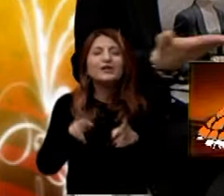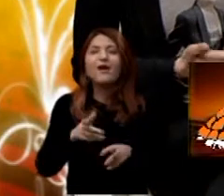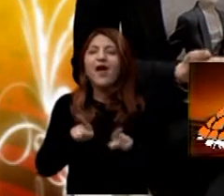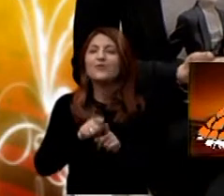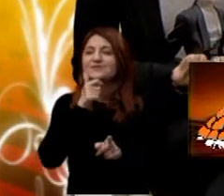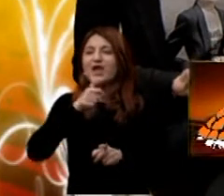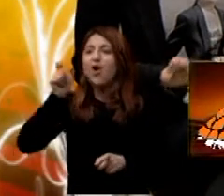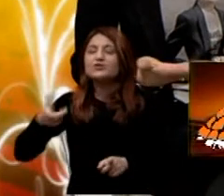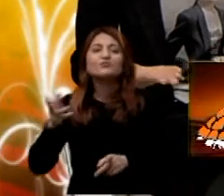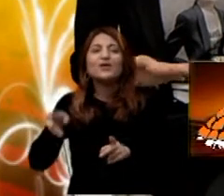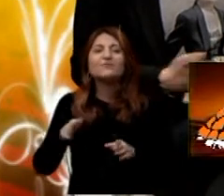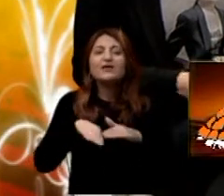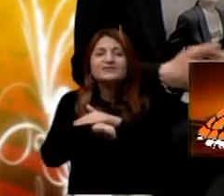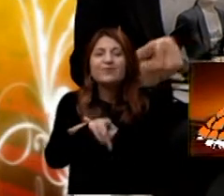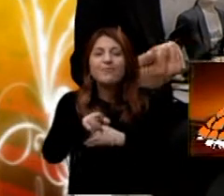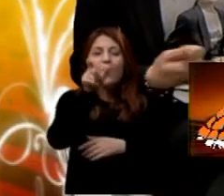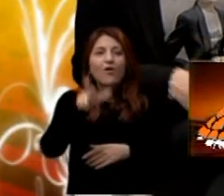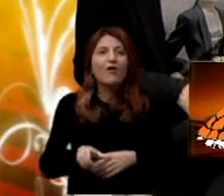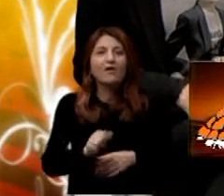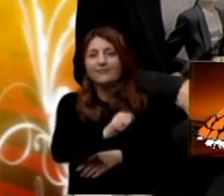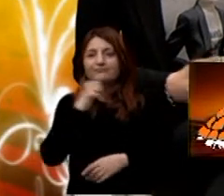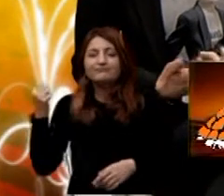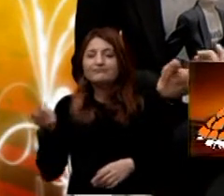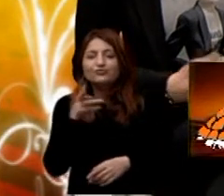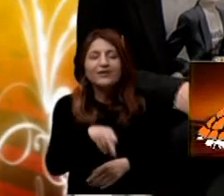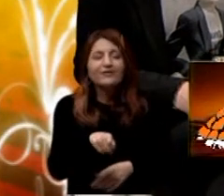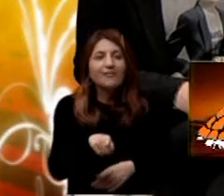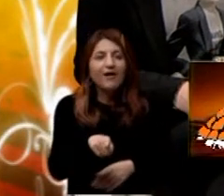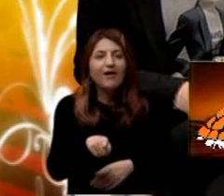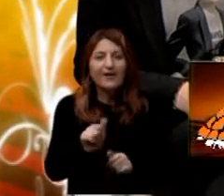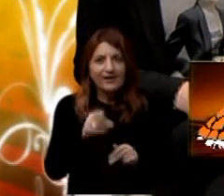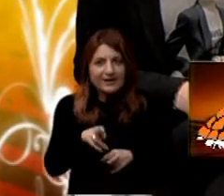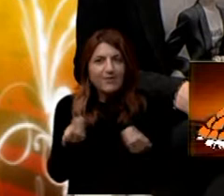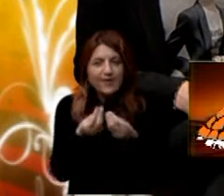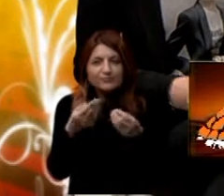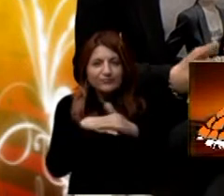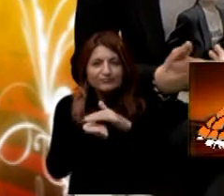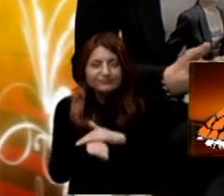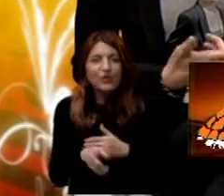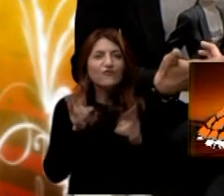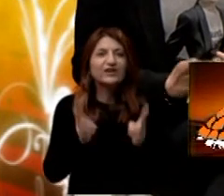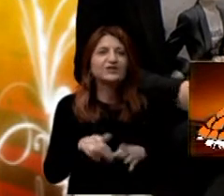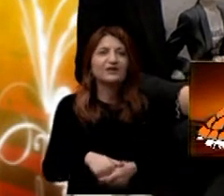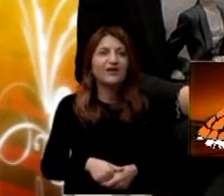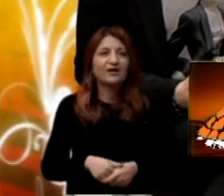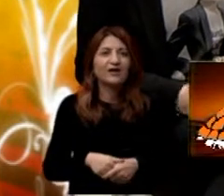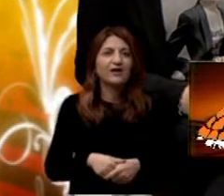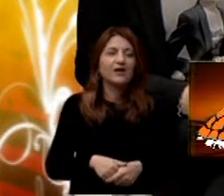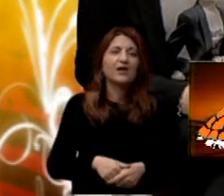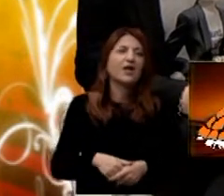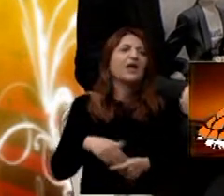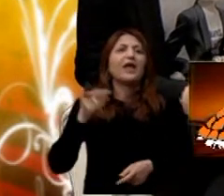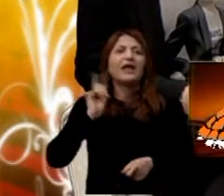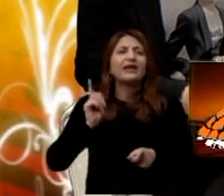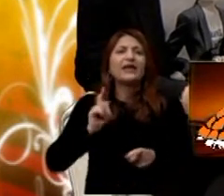Znači, došli su u domove samo da vide zapravo da li uopće hrane ima, recimo. Jer nekad nije to stvar, ne mora biti